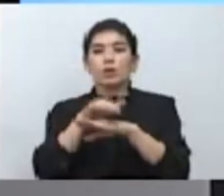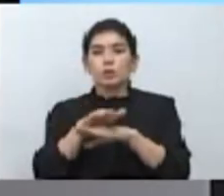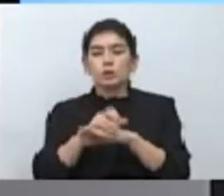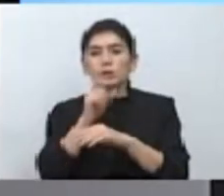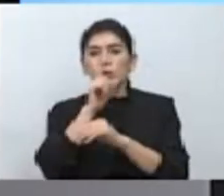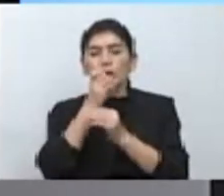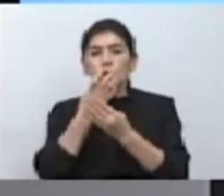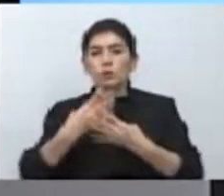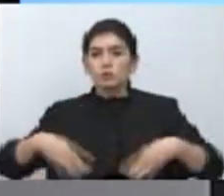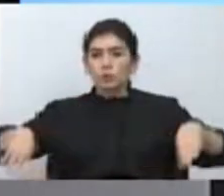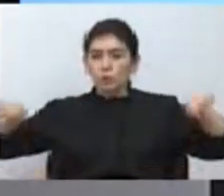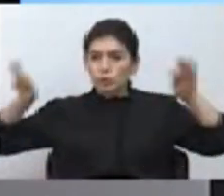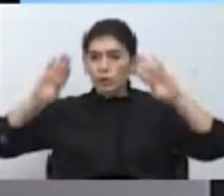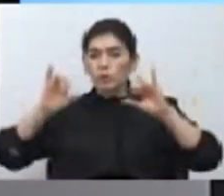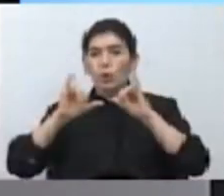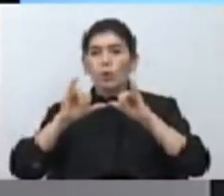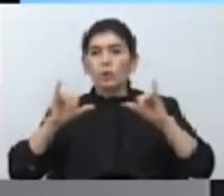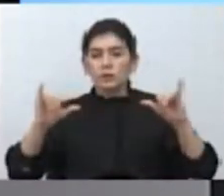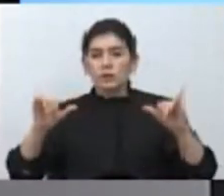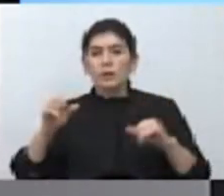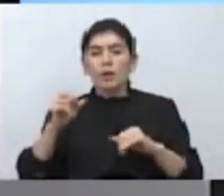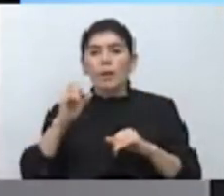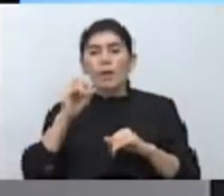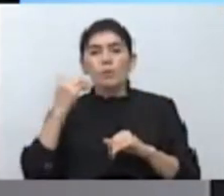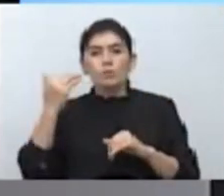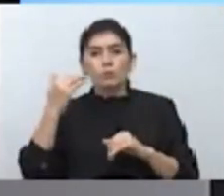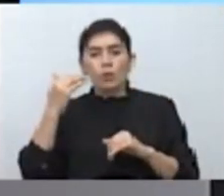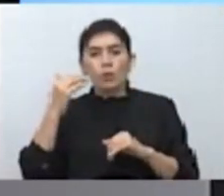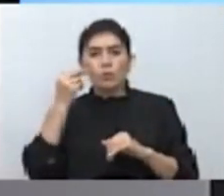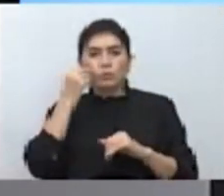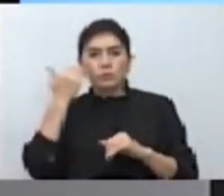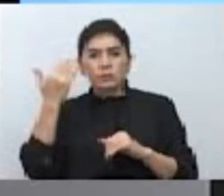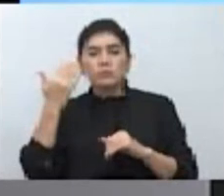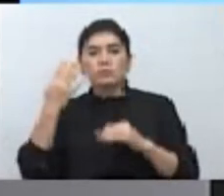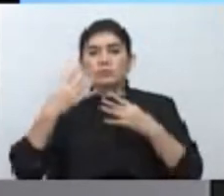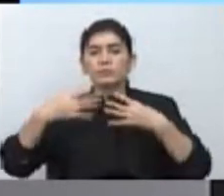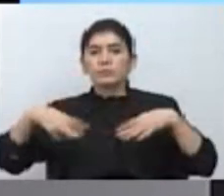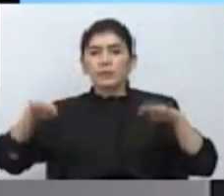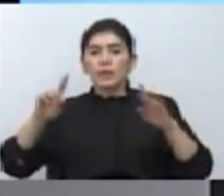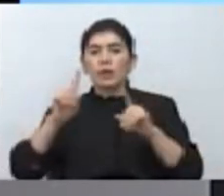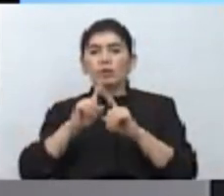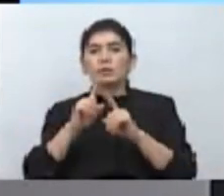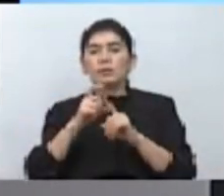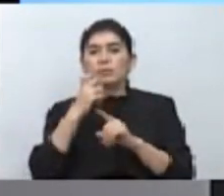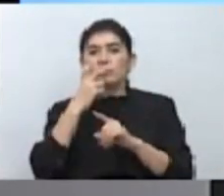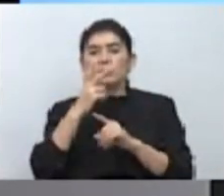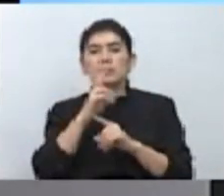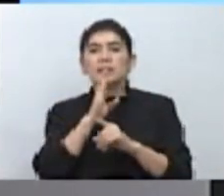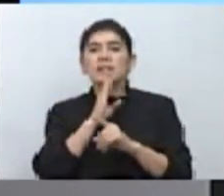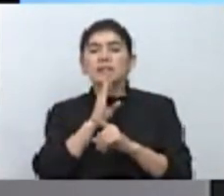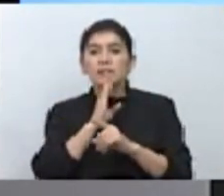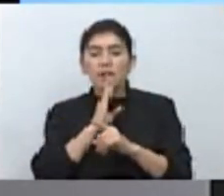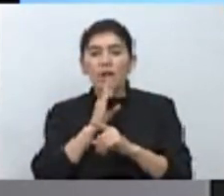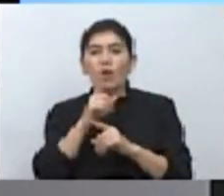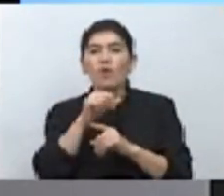tovuqni oladigan bo'lsak, ko'payish davrida erkaklari patlarini yozib, urg'ochilarga chiroyli ko'rinishga harakat qiladi va